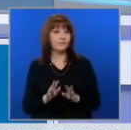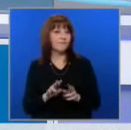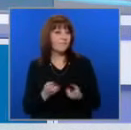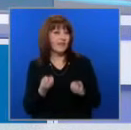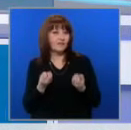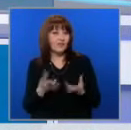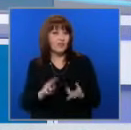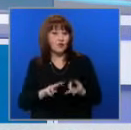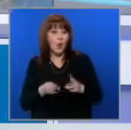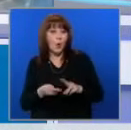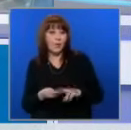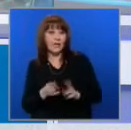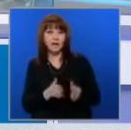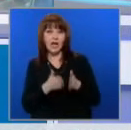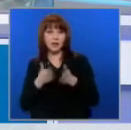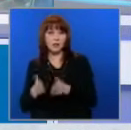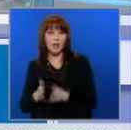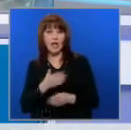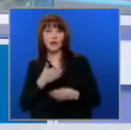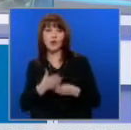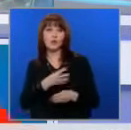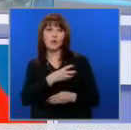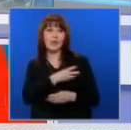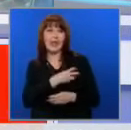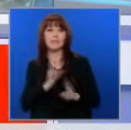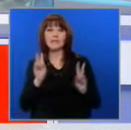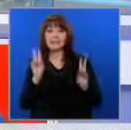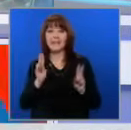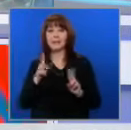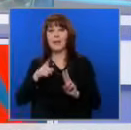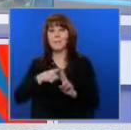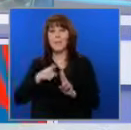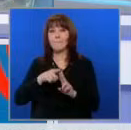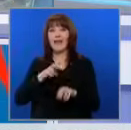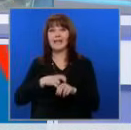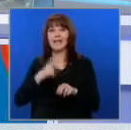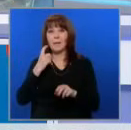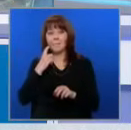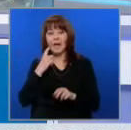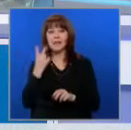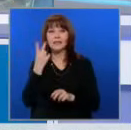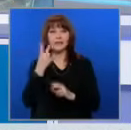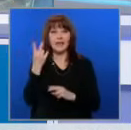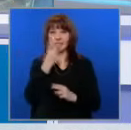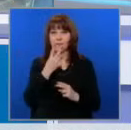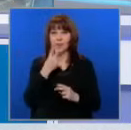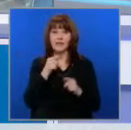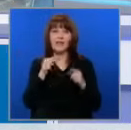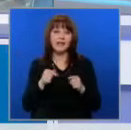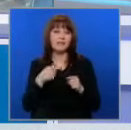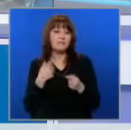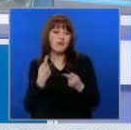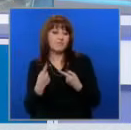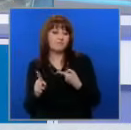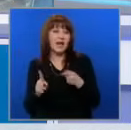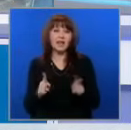Възможно е ротацията да се отложи, докато ГЕРБ, СДС и ППДБ се разберат. Знаете, тази седмица непреодолимо различие се